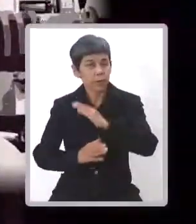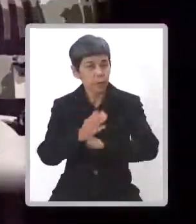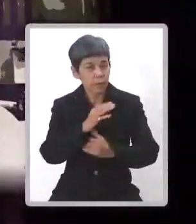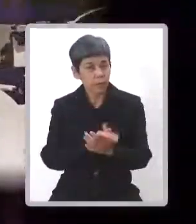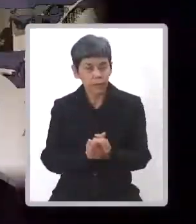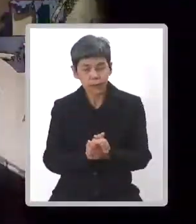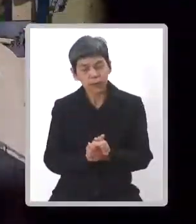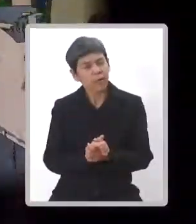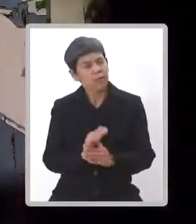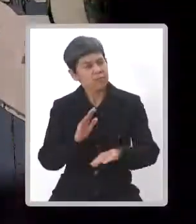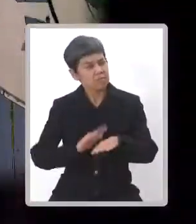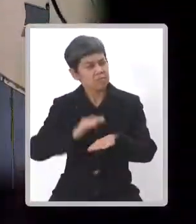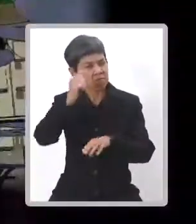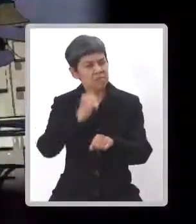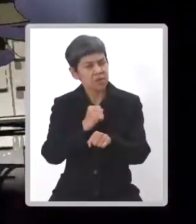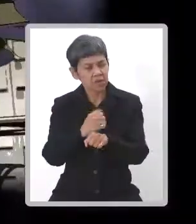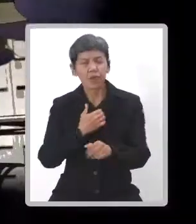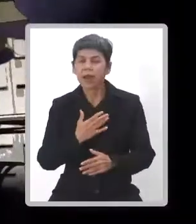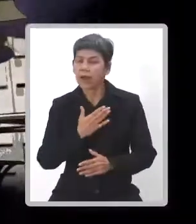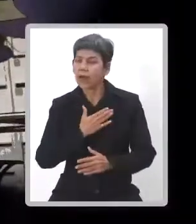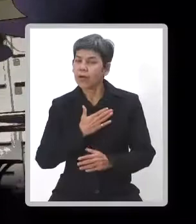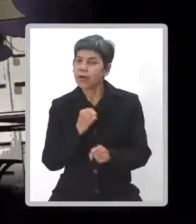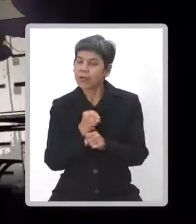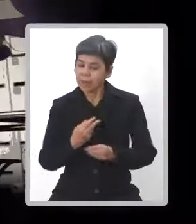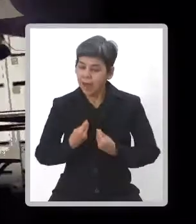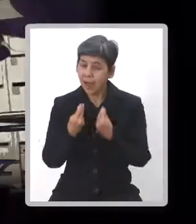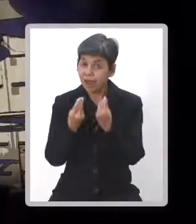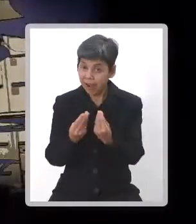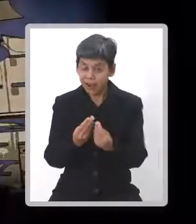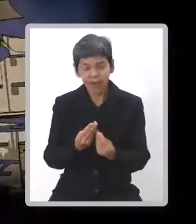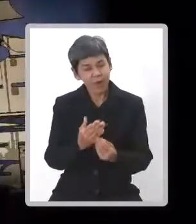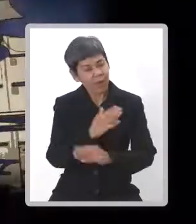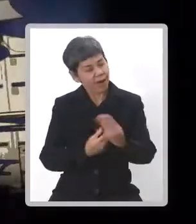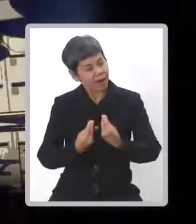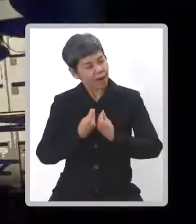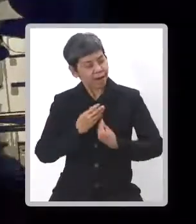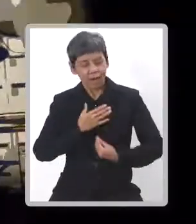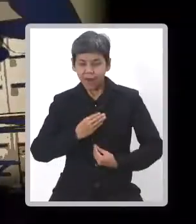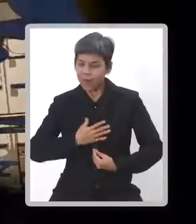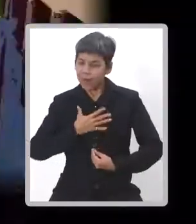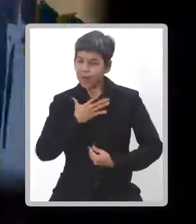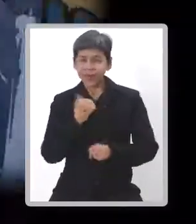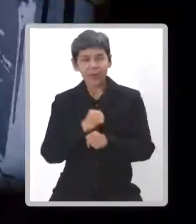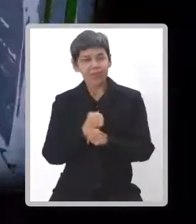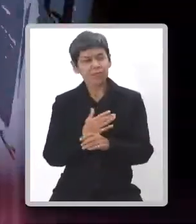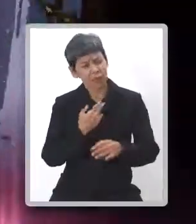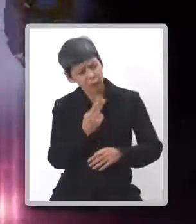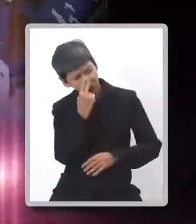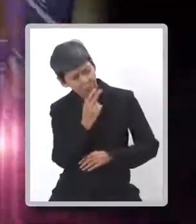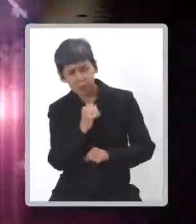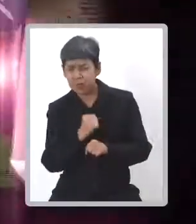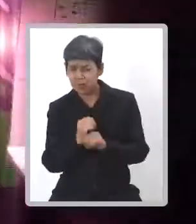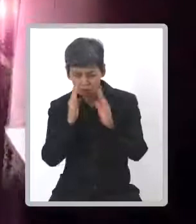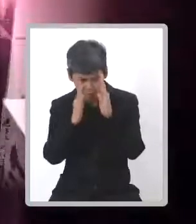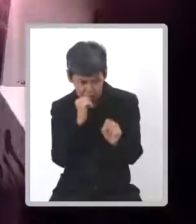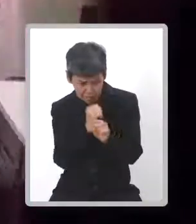คนพิการเนี่ยเป็นคนที่มีความสามารถและเราสามารถที่จะทำให้เขาเนี่ยมีความรู้สึกว่าเขาไม่พิการและความสามารถ